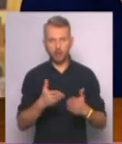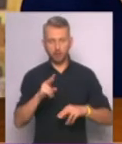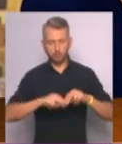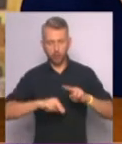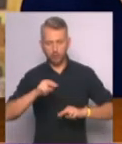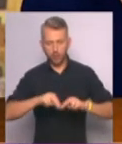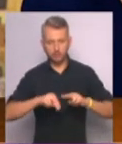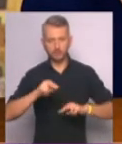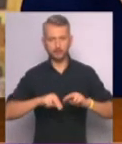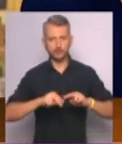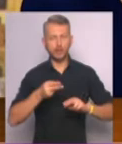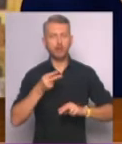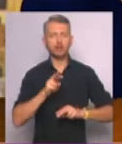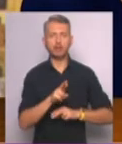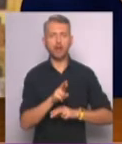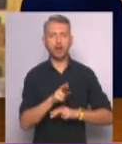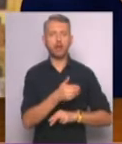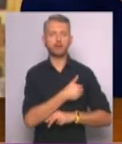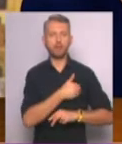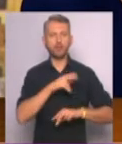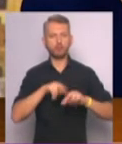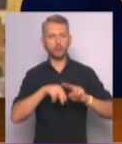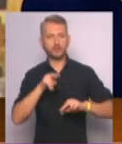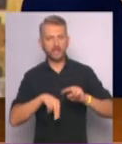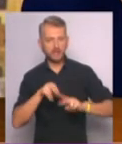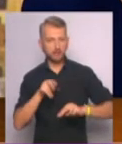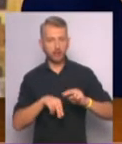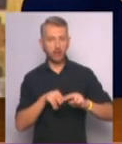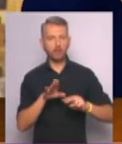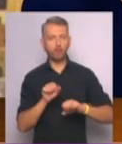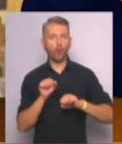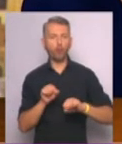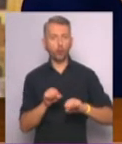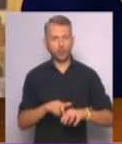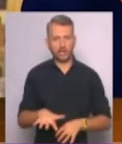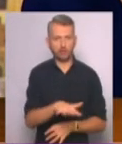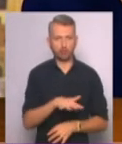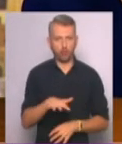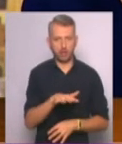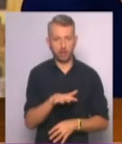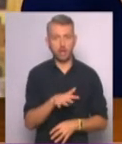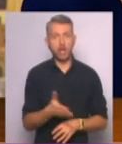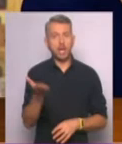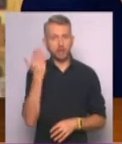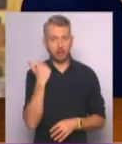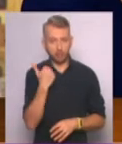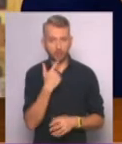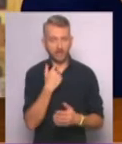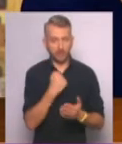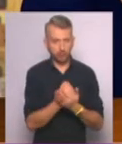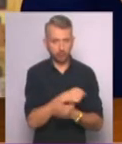яка для намірів будівництва в охоронних зонах, давно вже затверджених, і в